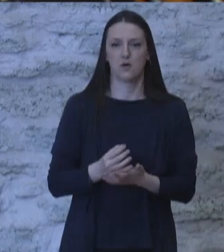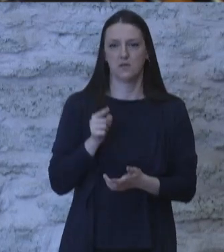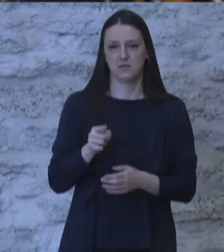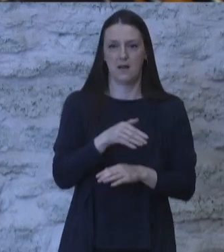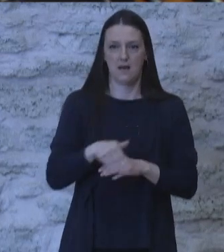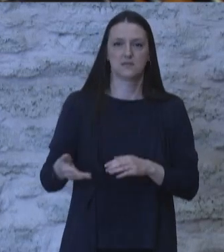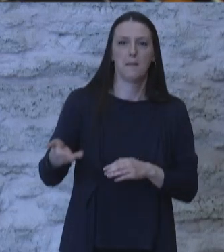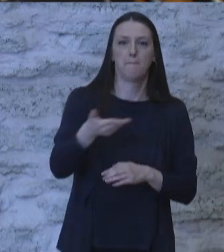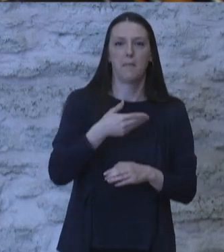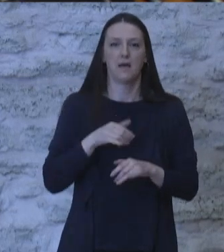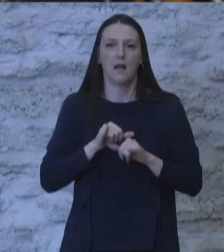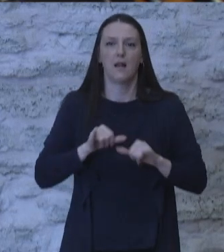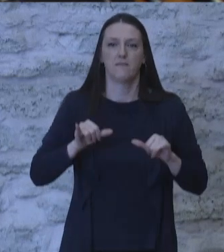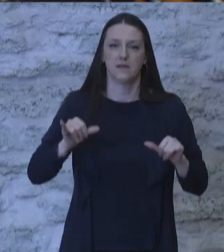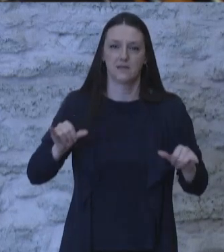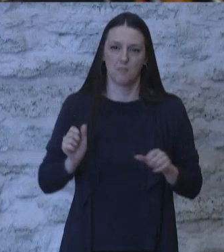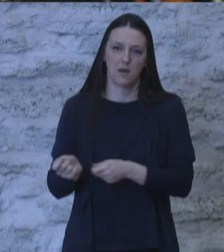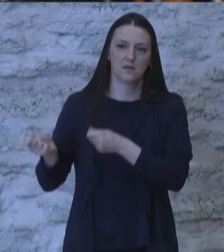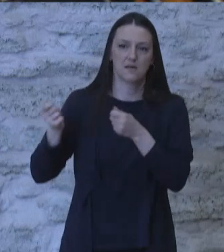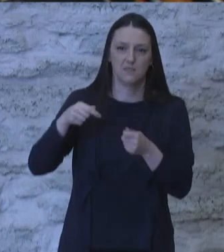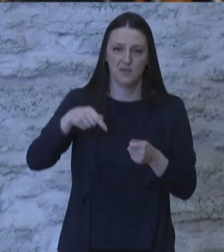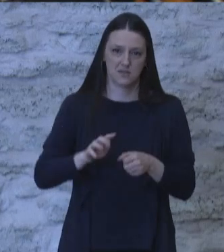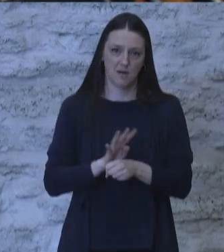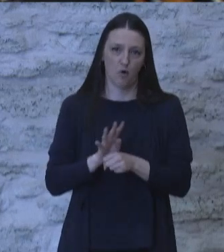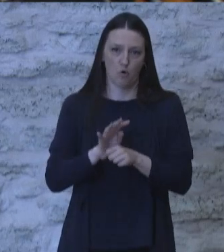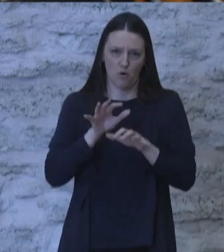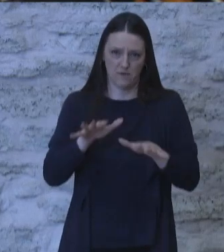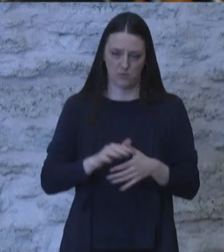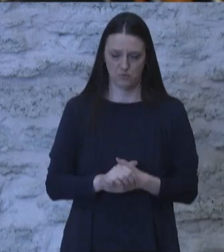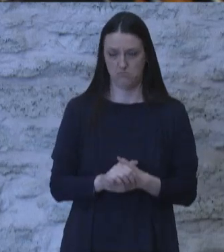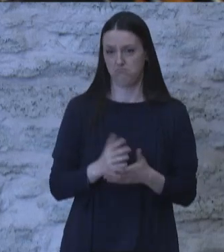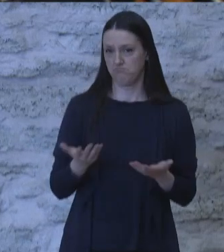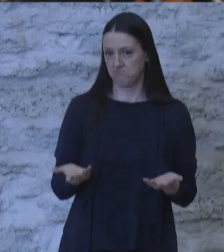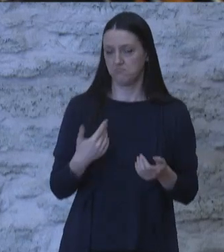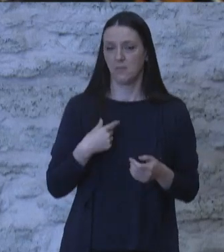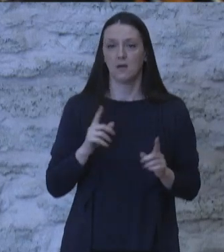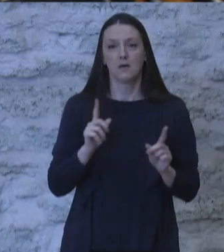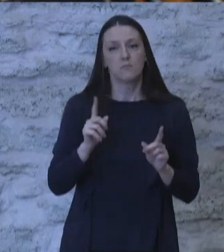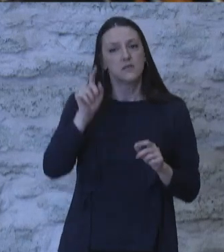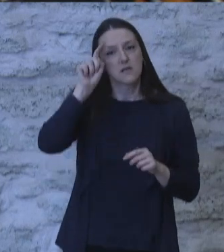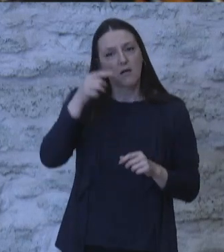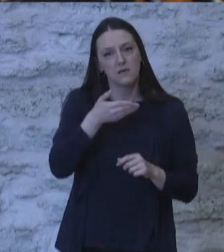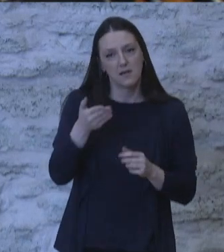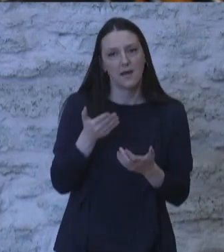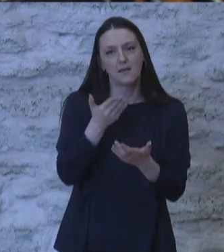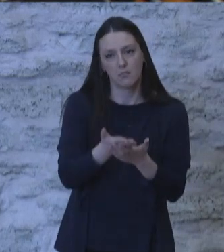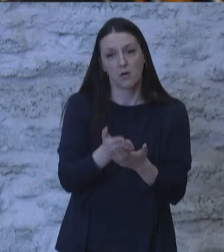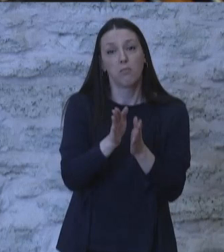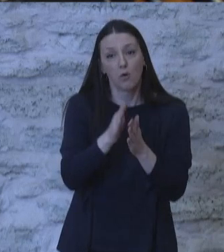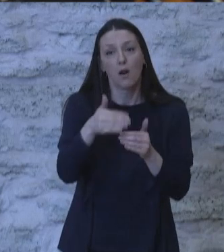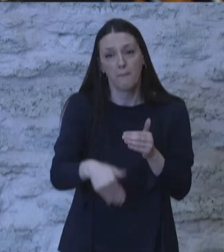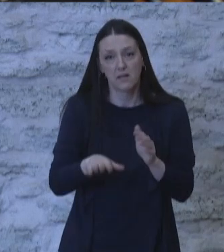levitame koronaviirust. Mis te arvate etepanekust, et lõpetate selle nüüd ära?